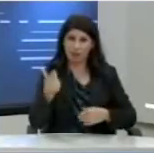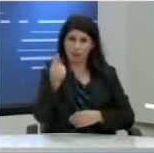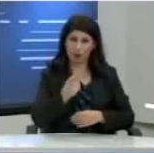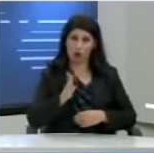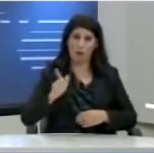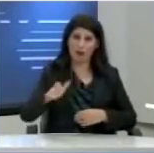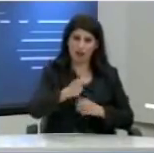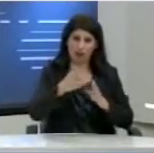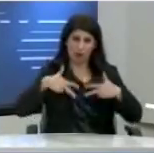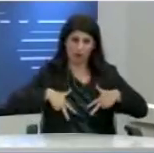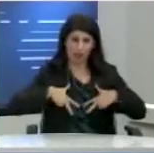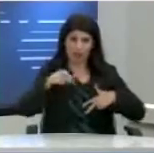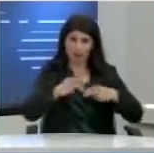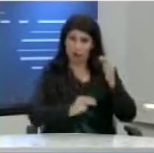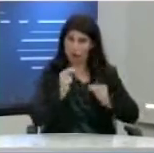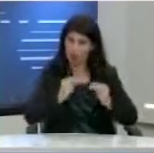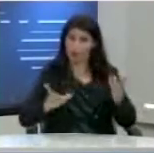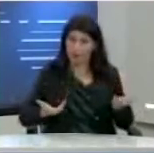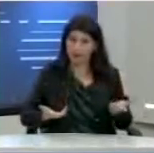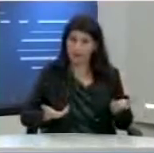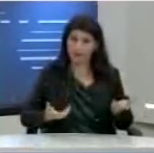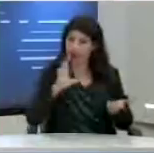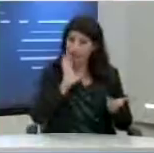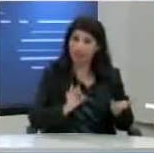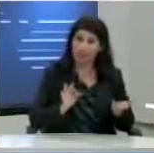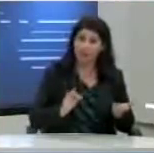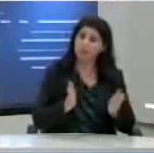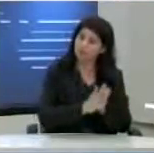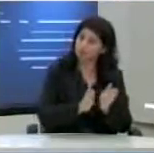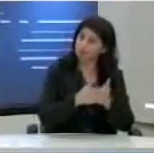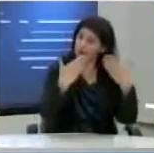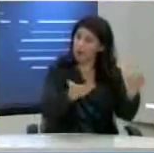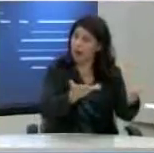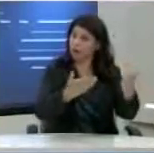πελατειακό κράτος. Αυτό είναι το πρόβλημά σας. Αλήθεια. Μπράβο σας.